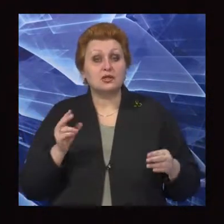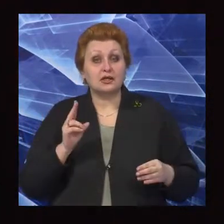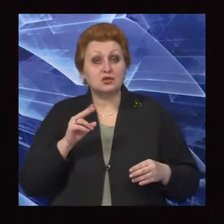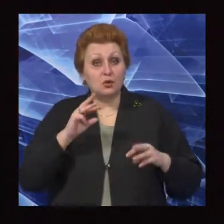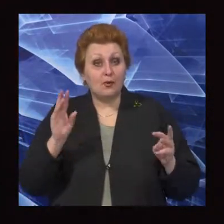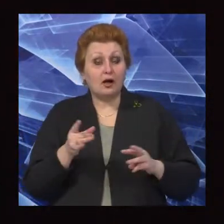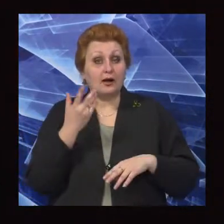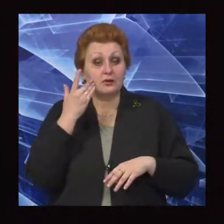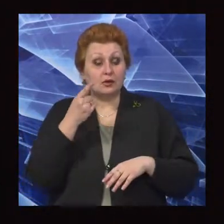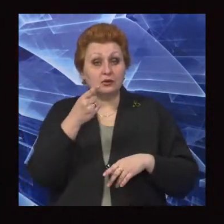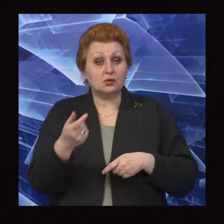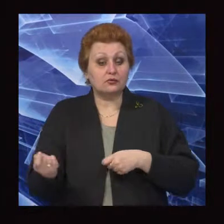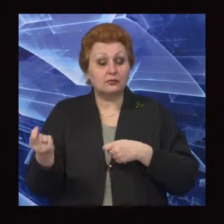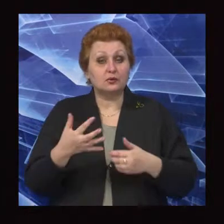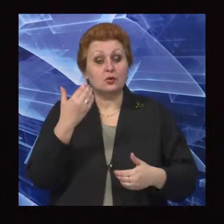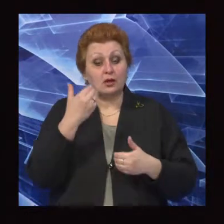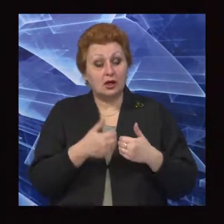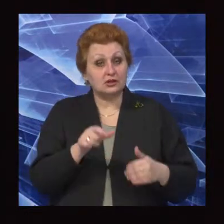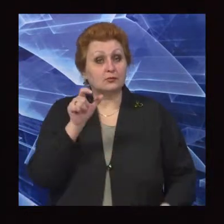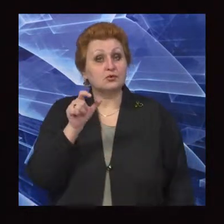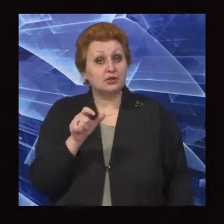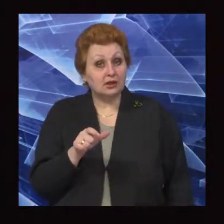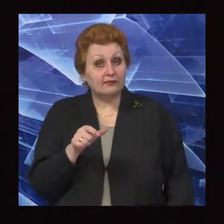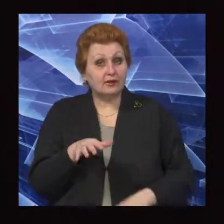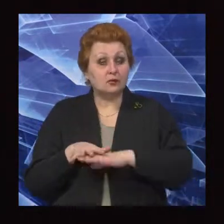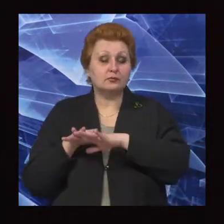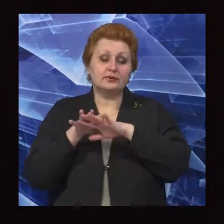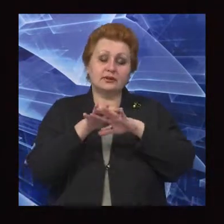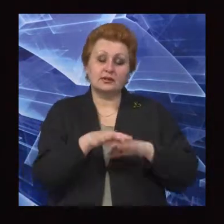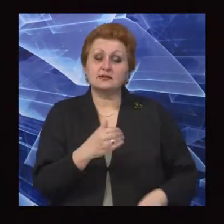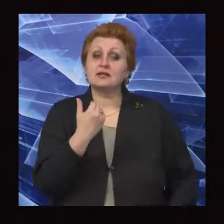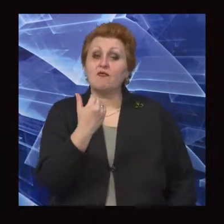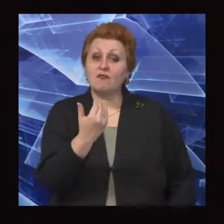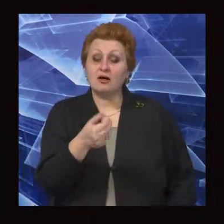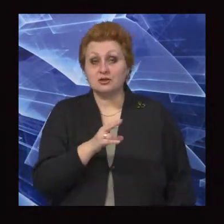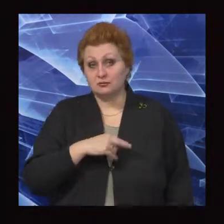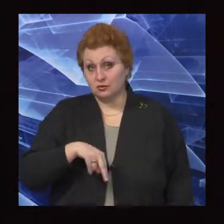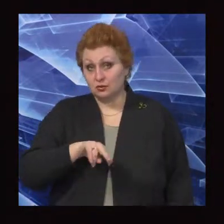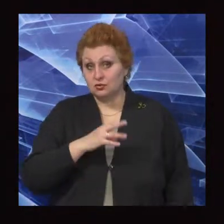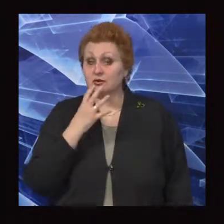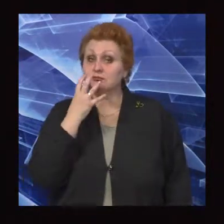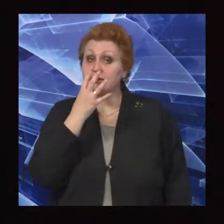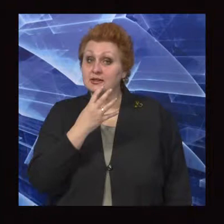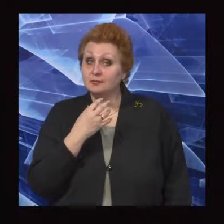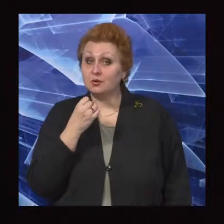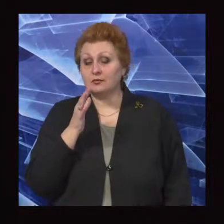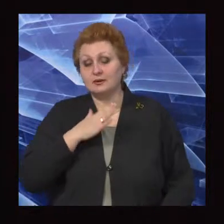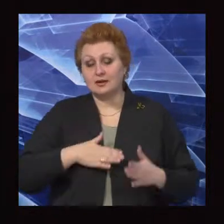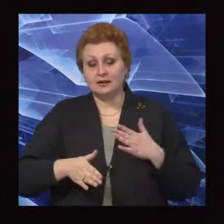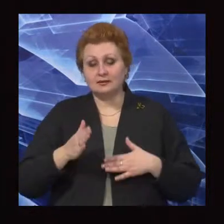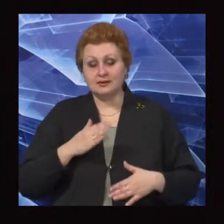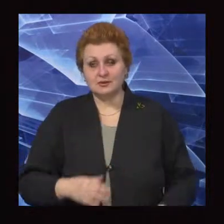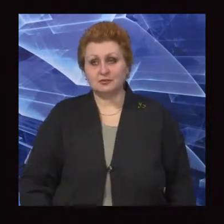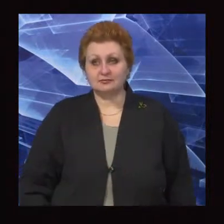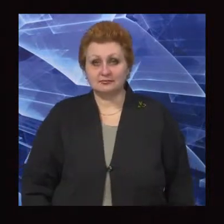тот огонек, который вы доносите каждому потребителю, переносился в ваши души теплом и